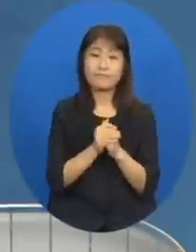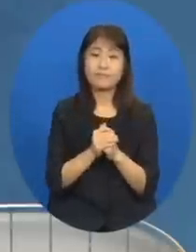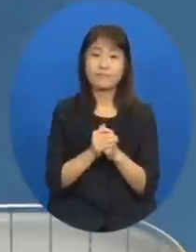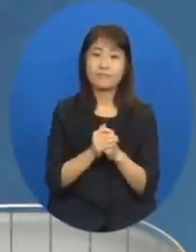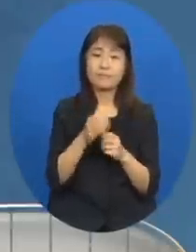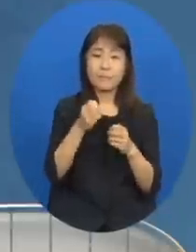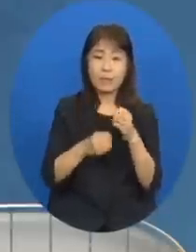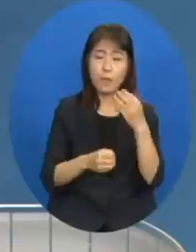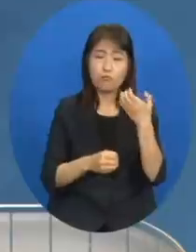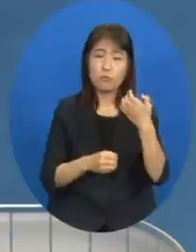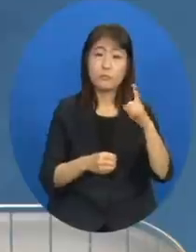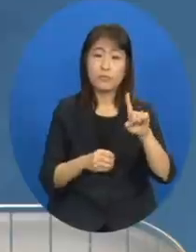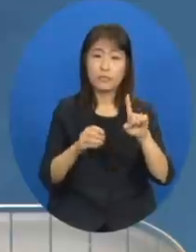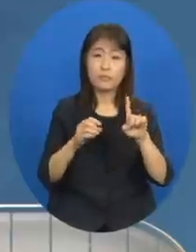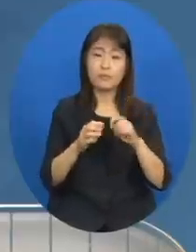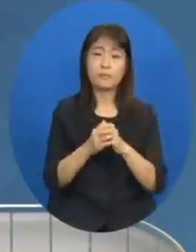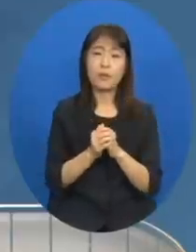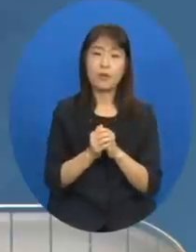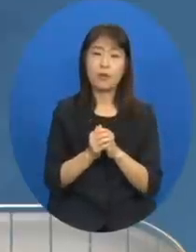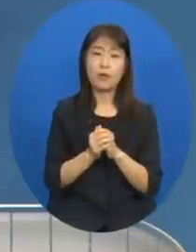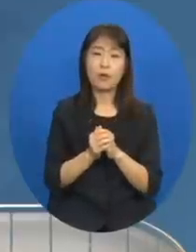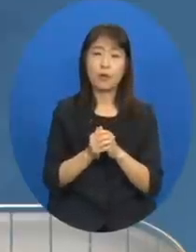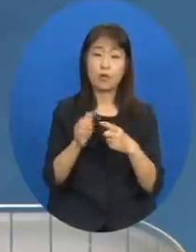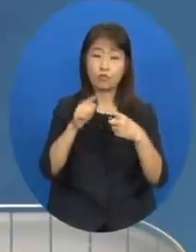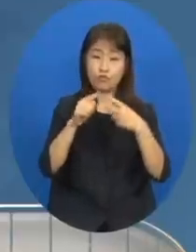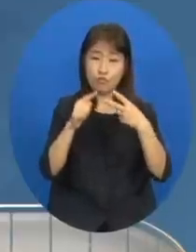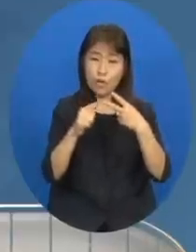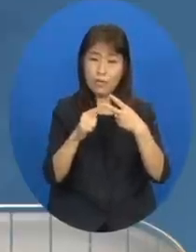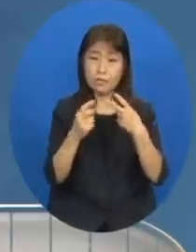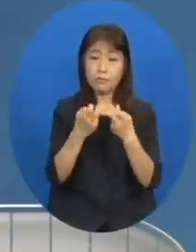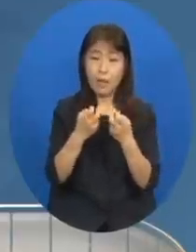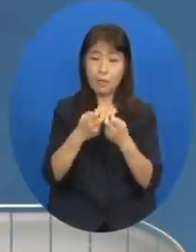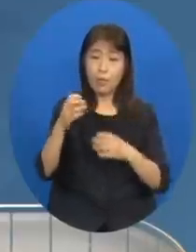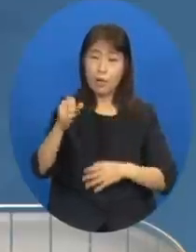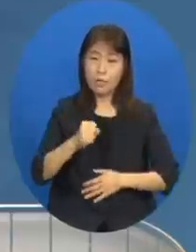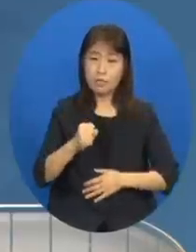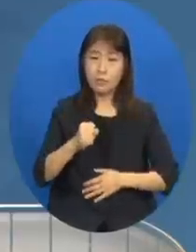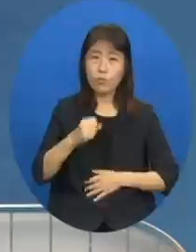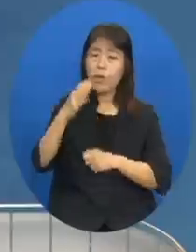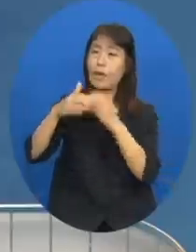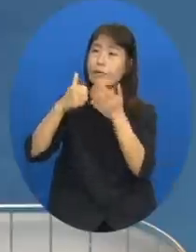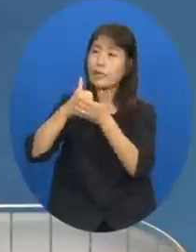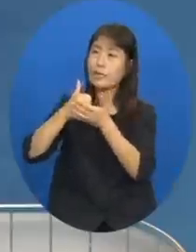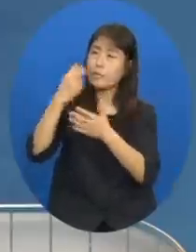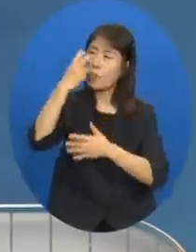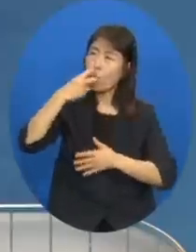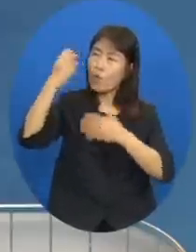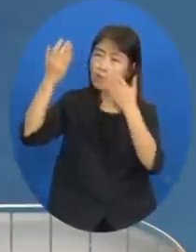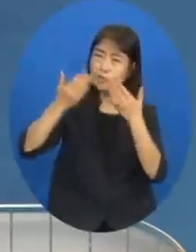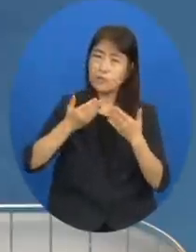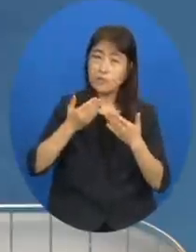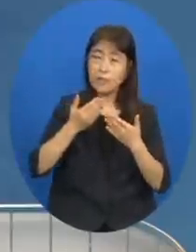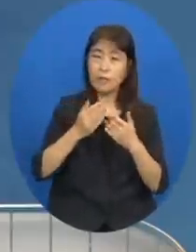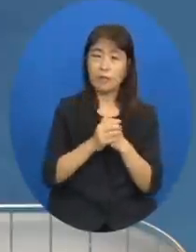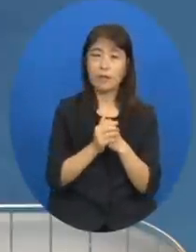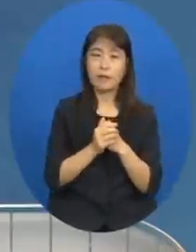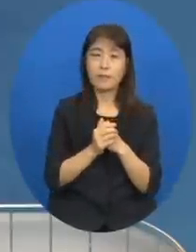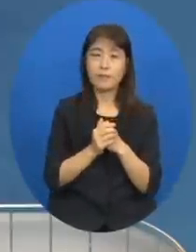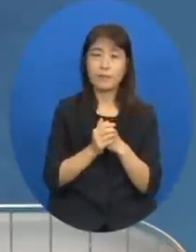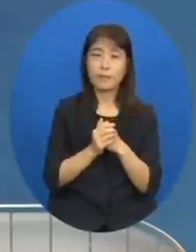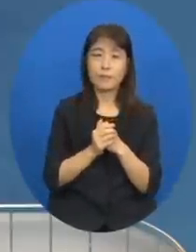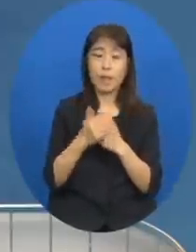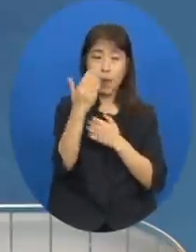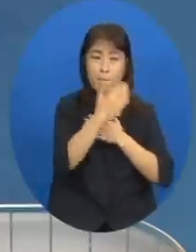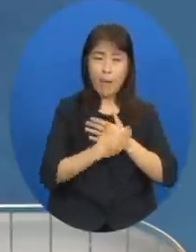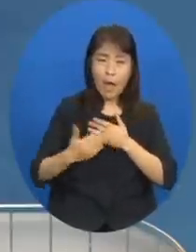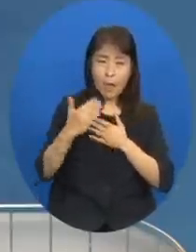시편 91편은 하나님께서 우리를 두 가지 방법으로 보호해 주신다고 말씀합니다 하나는 방패와